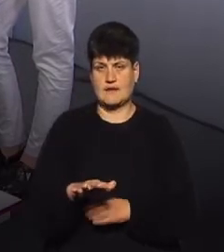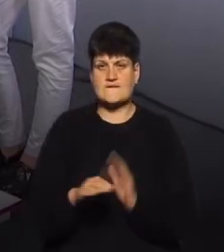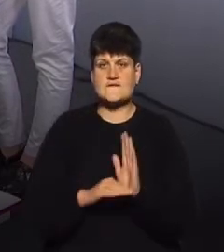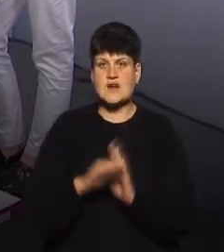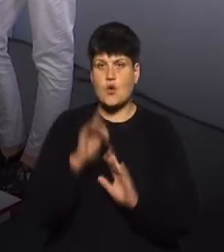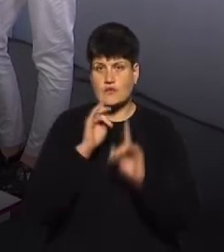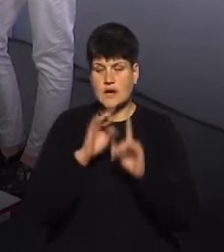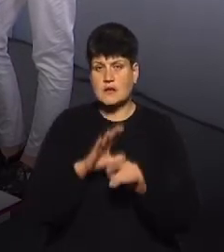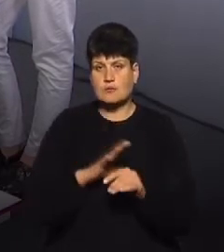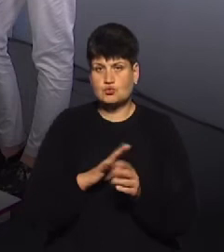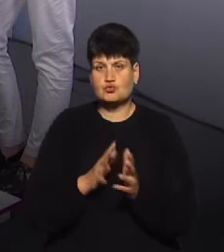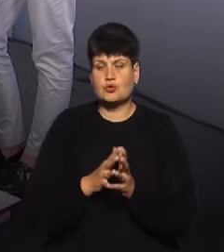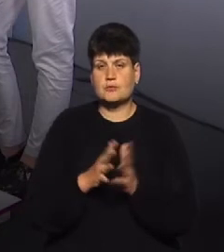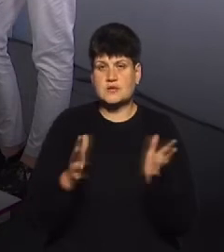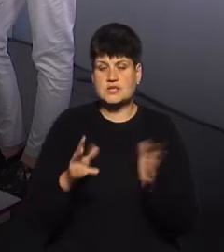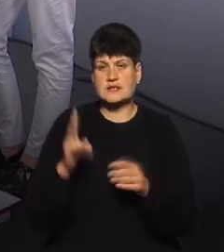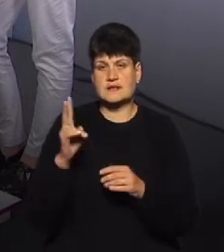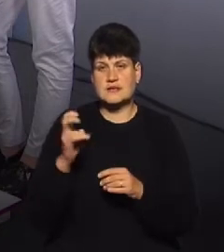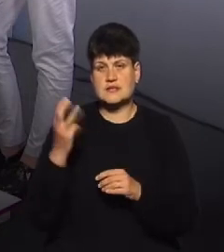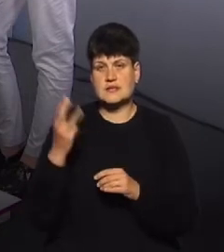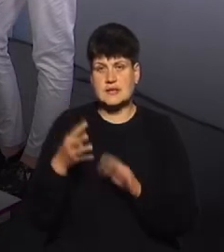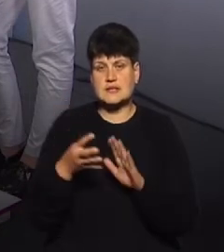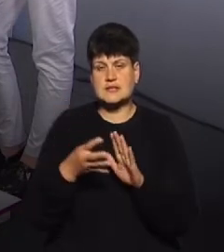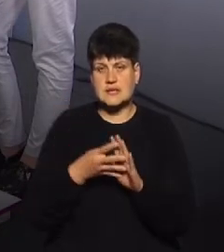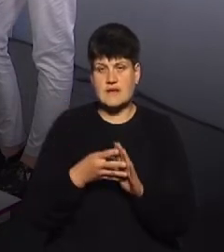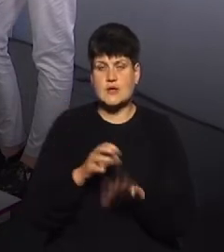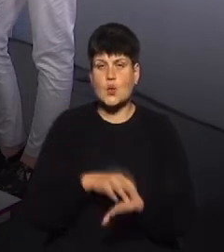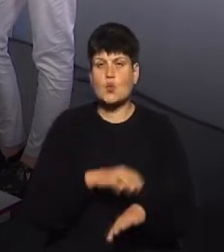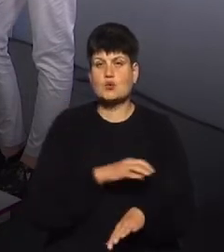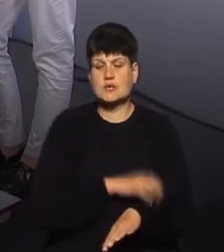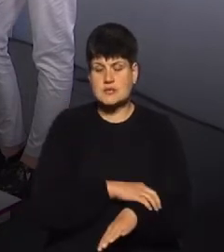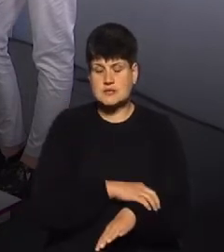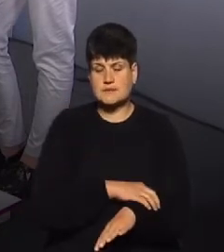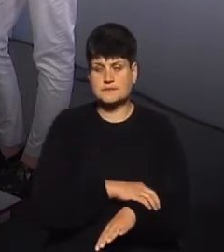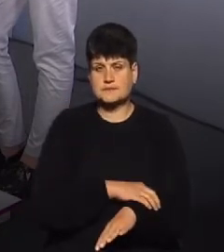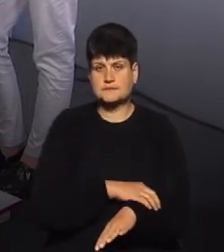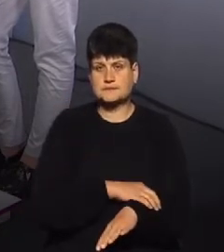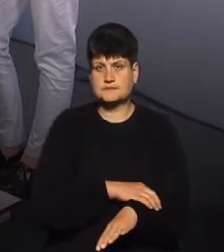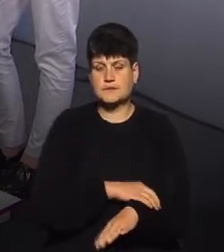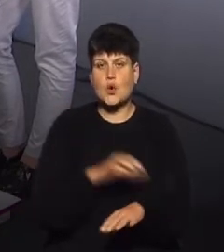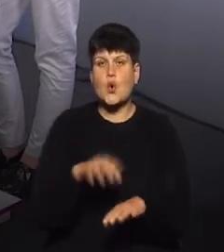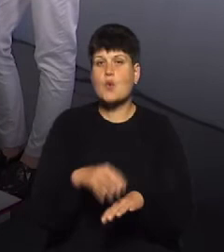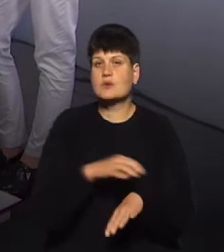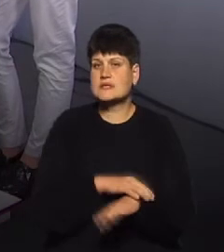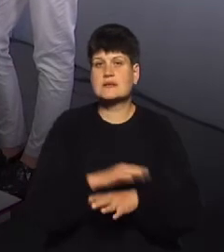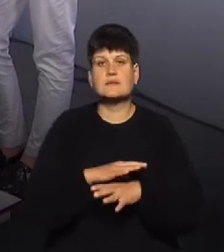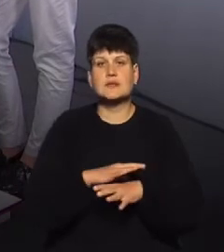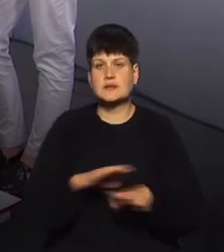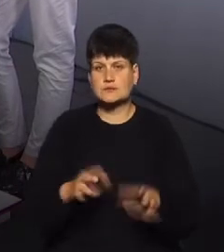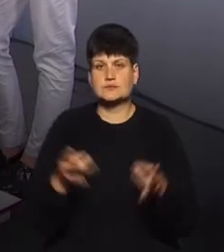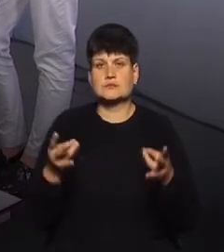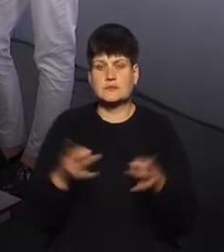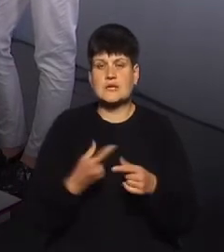більшість 239 – це комуністи. Угу. Комуністам не було доцільно себе критикувати